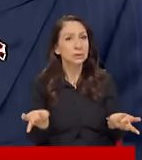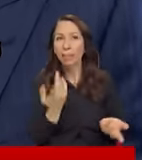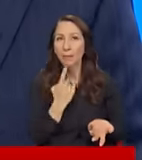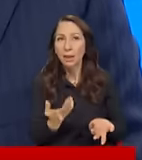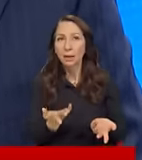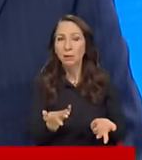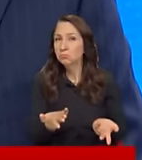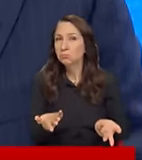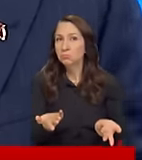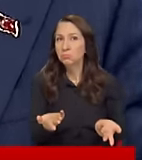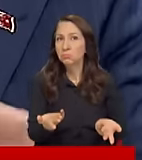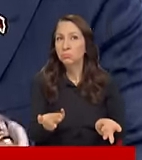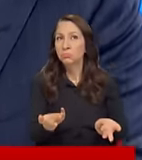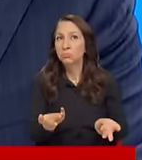demek bu?